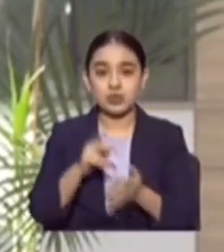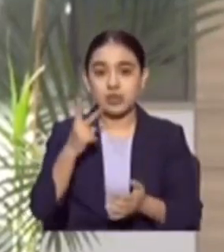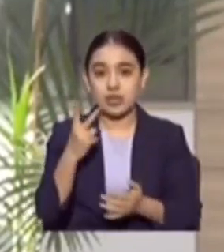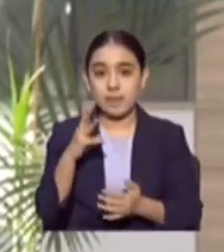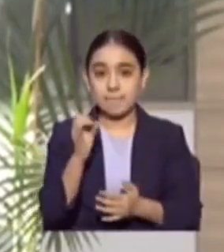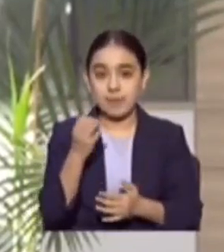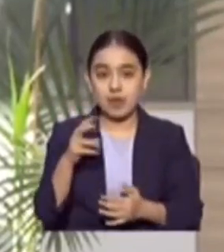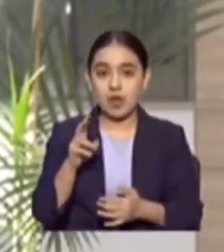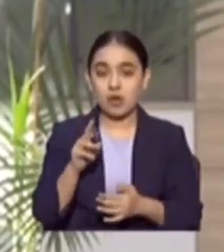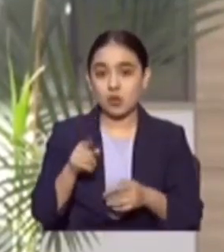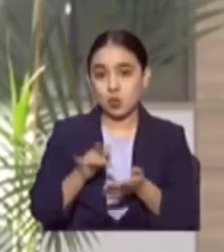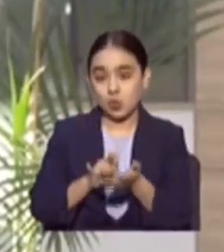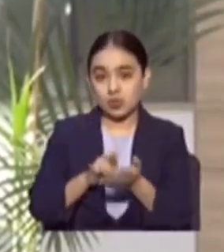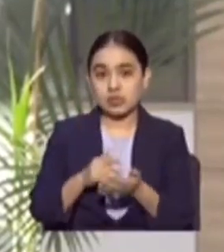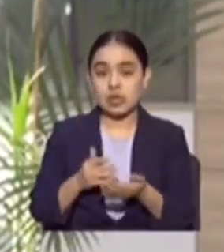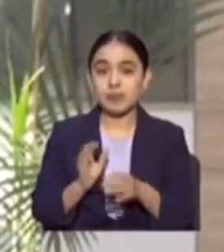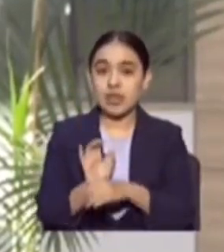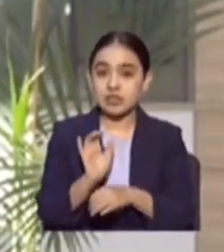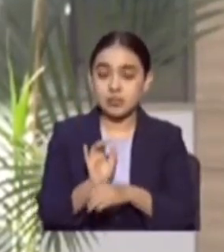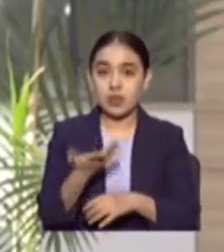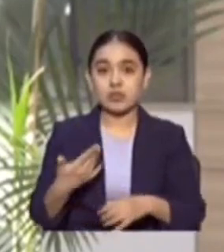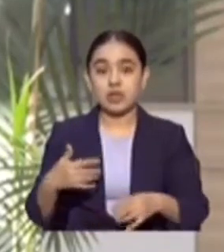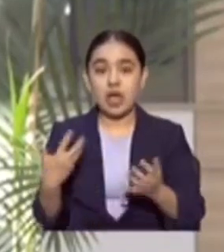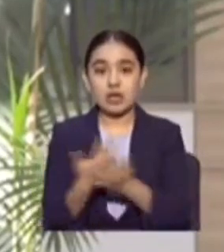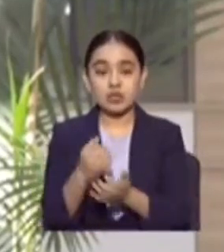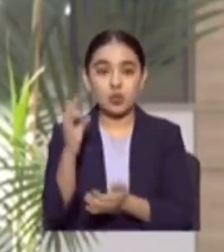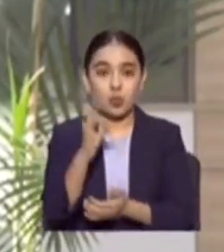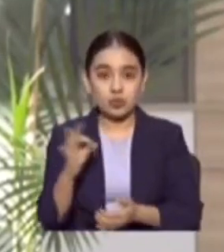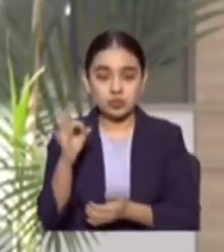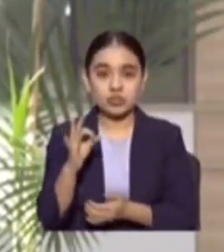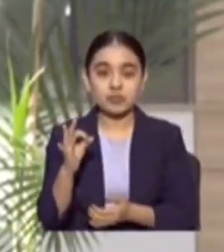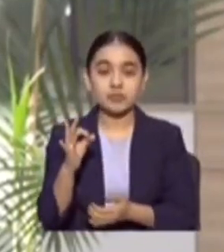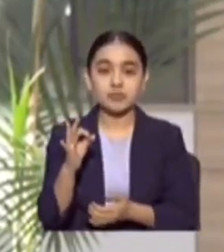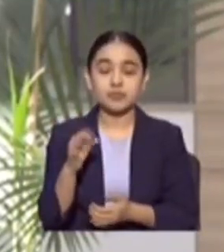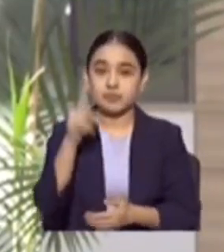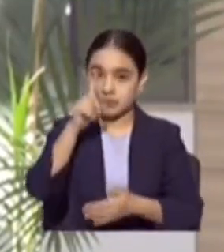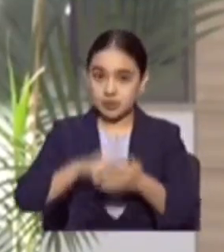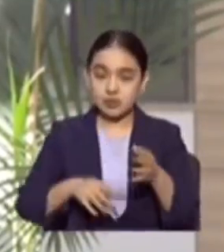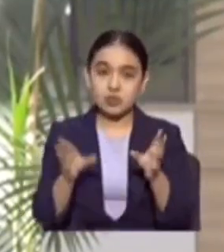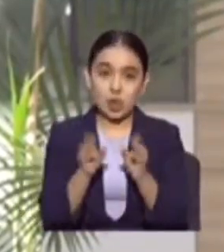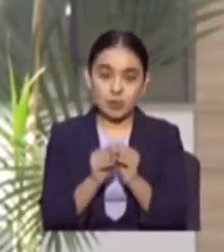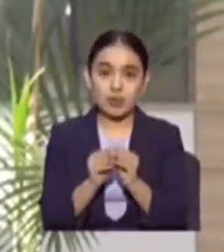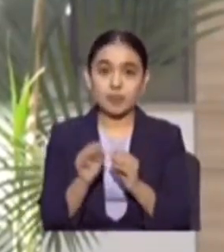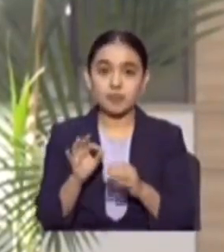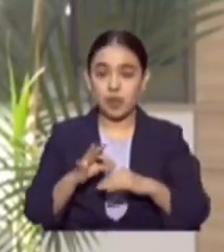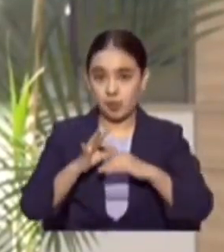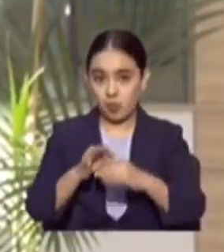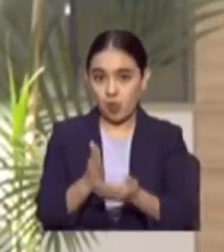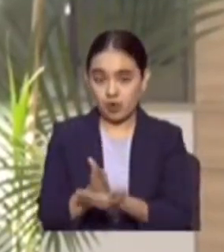milliard turizm xizmatlari eksportiga erishish bo'yicha ishonch bilan